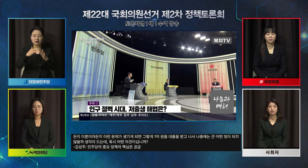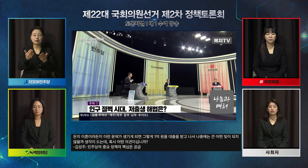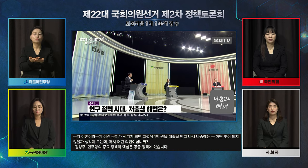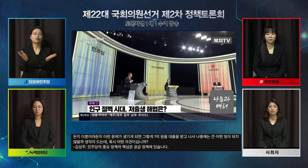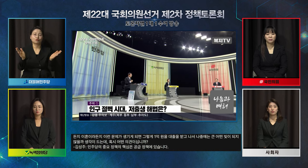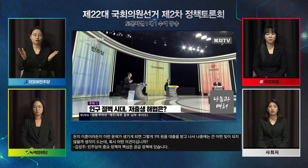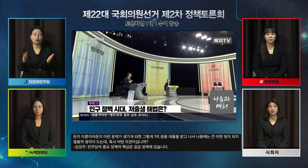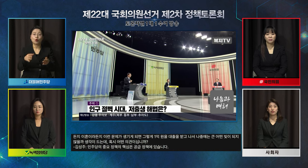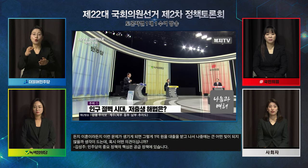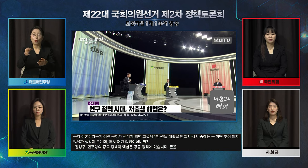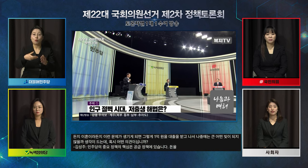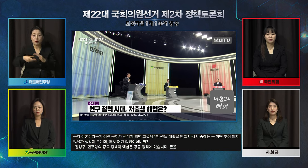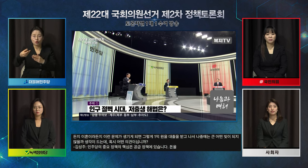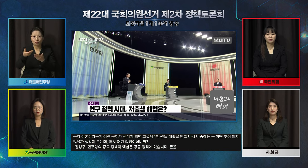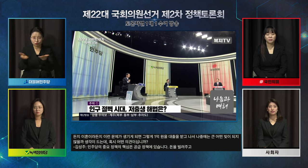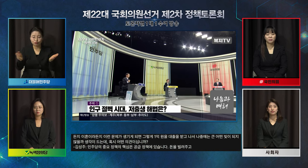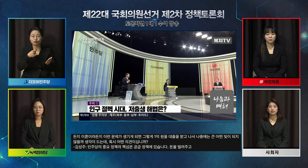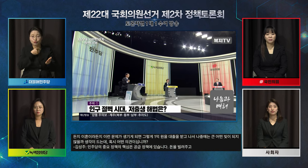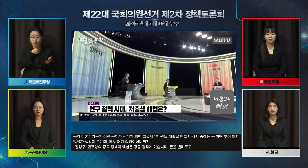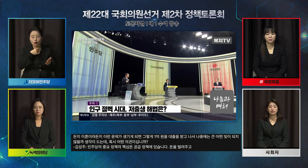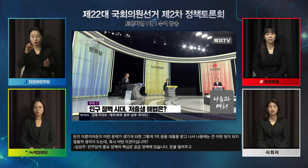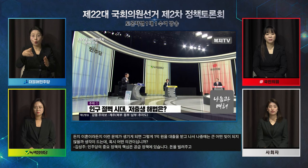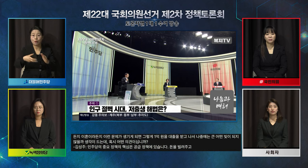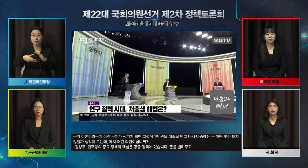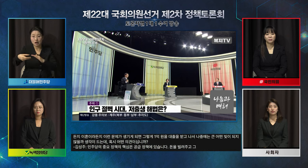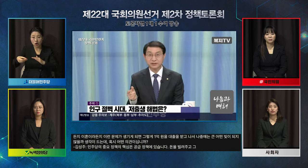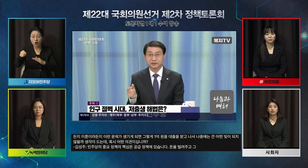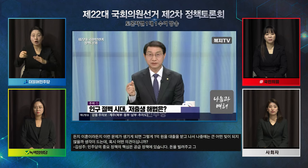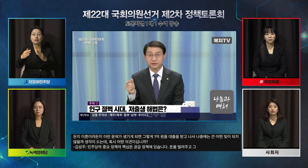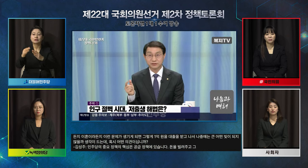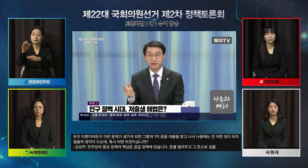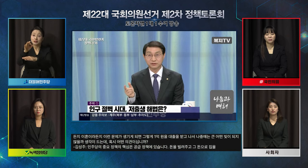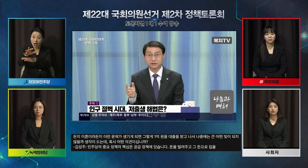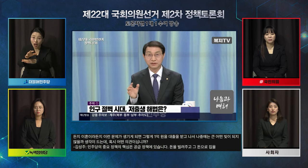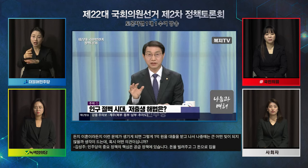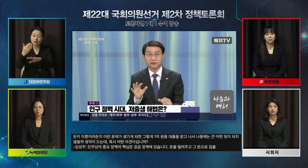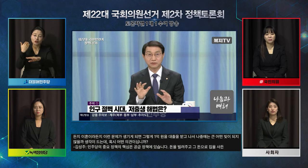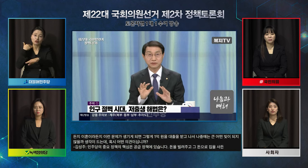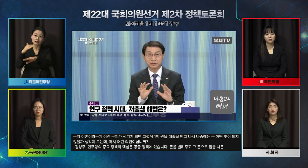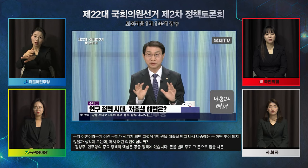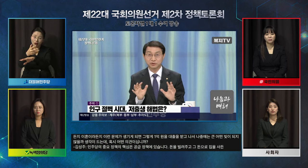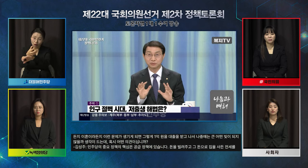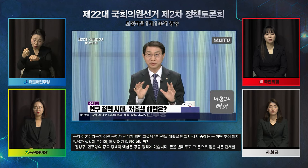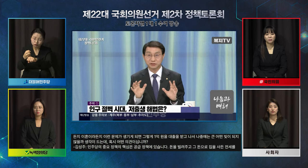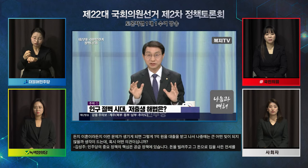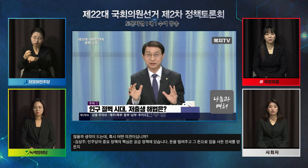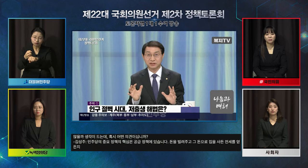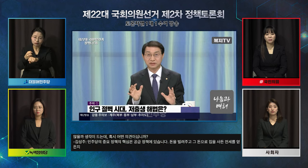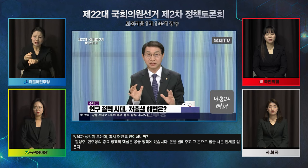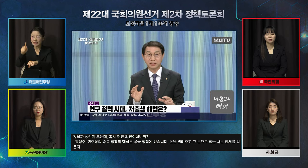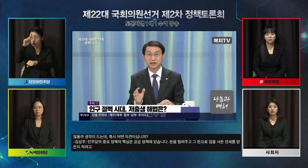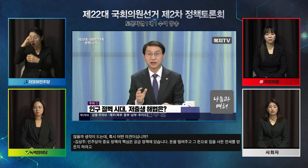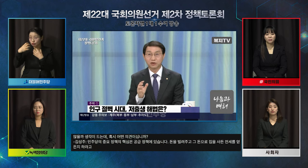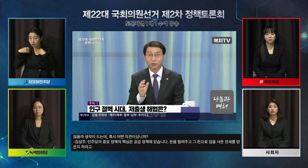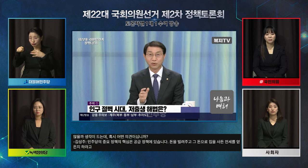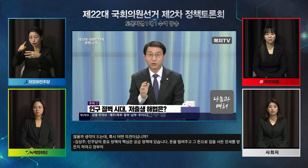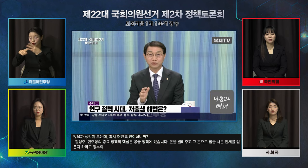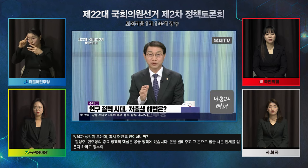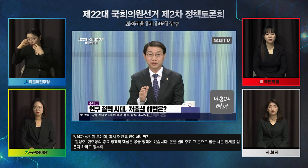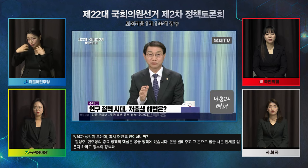돈을 빌려주고 그 돈으로 집을 사던 전세를 어떤지 하라고 하는 지금 정부의 정책과 다르게